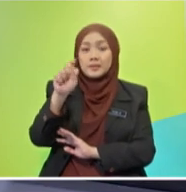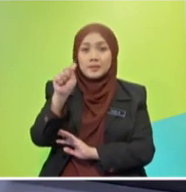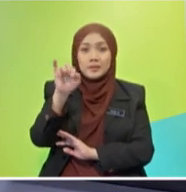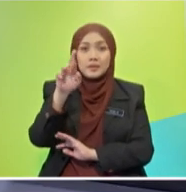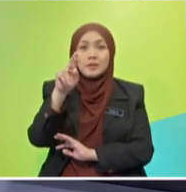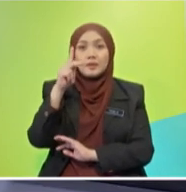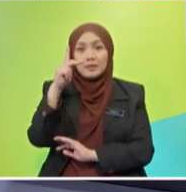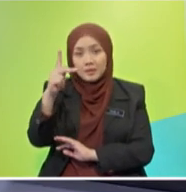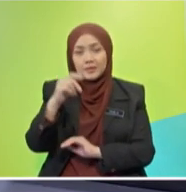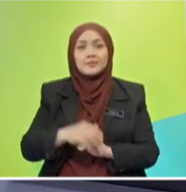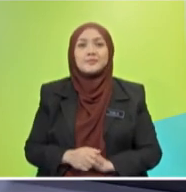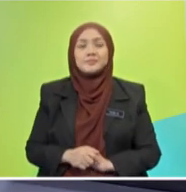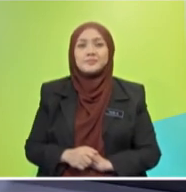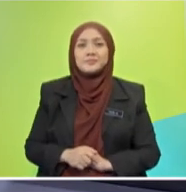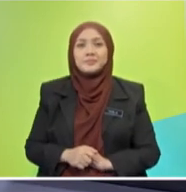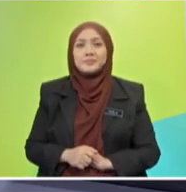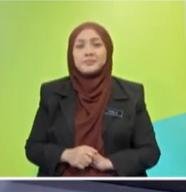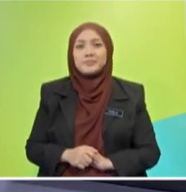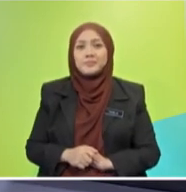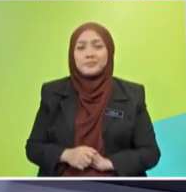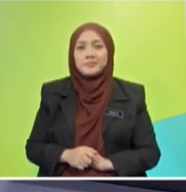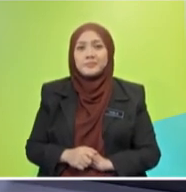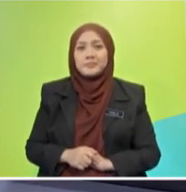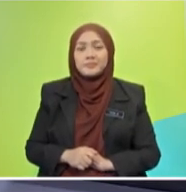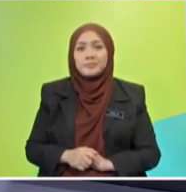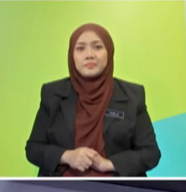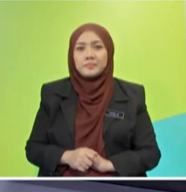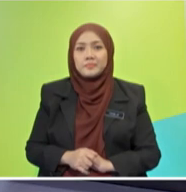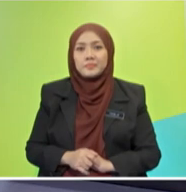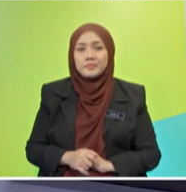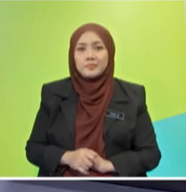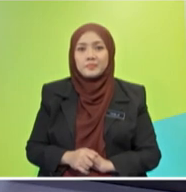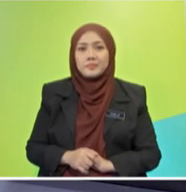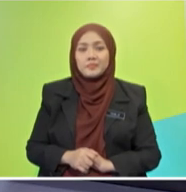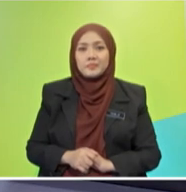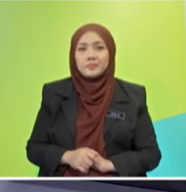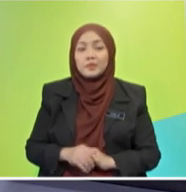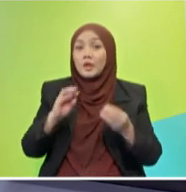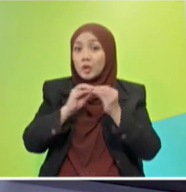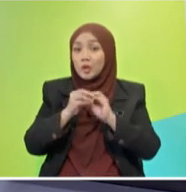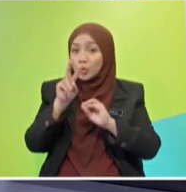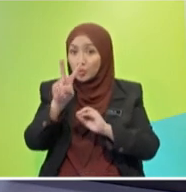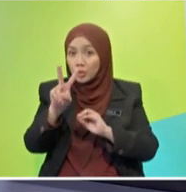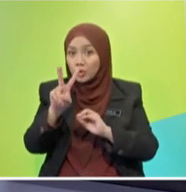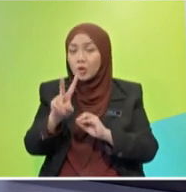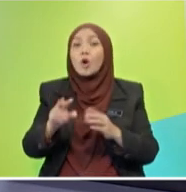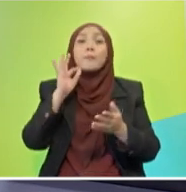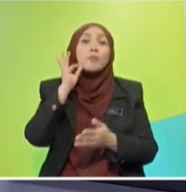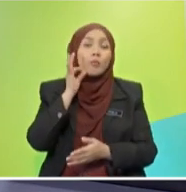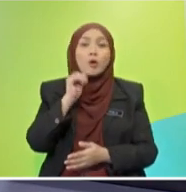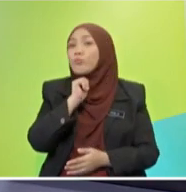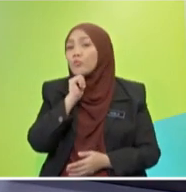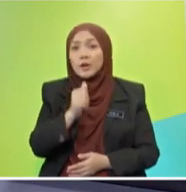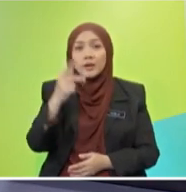kita pilih tuas 10 matang Oke kita teruskan nomor 2 buah Bukan krimmetri